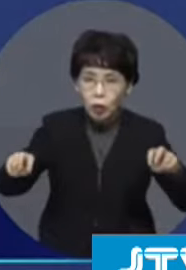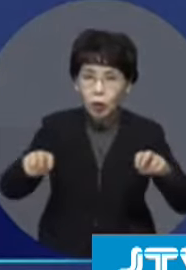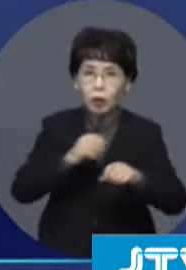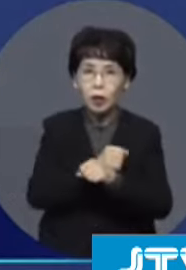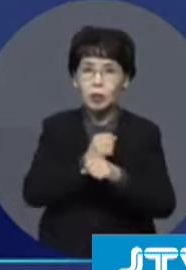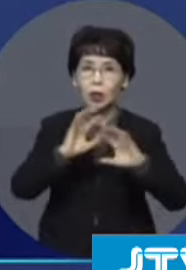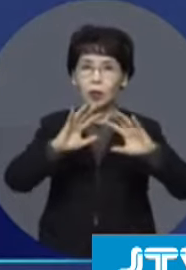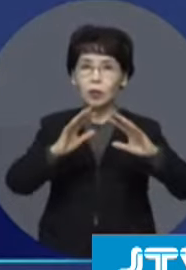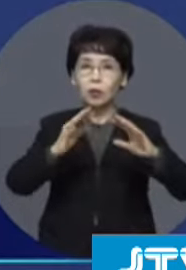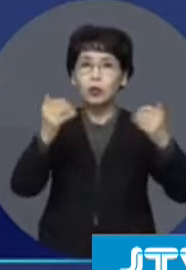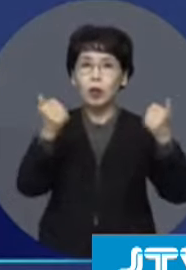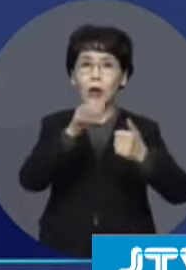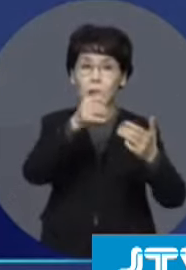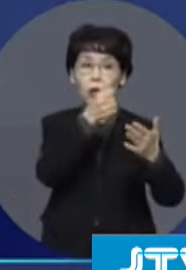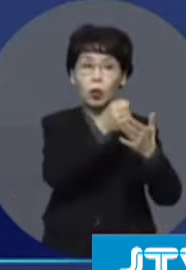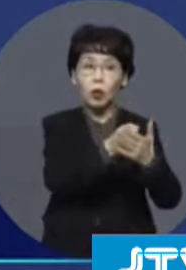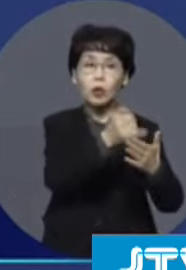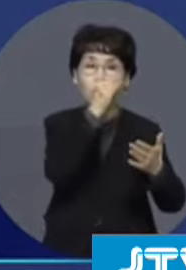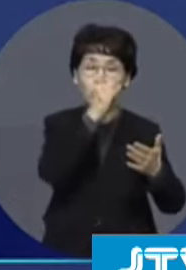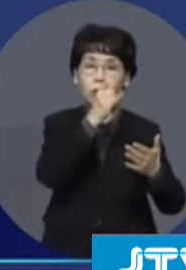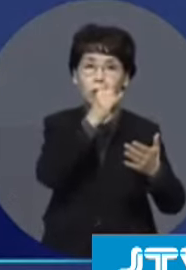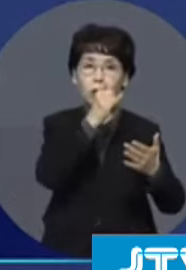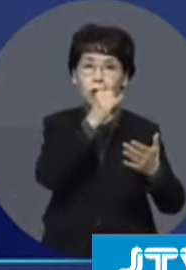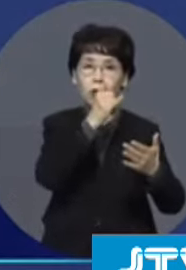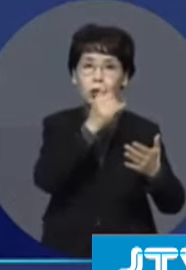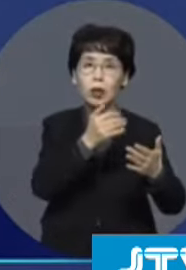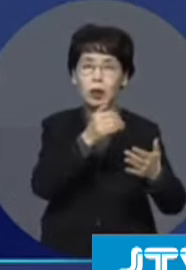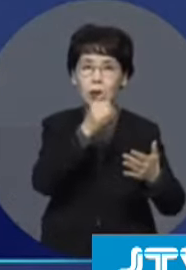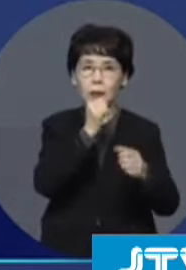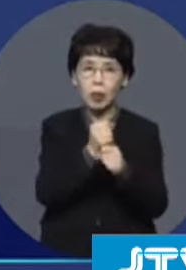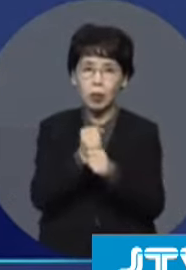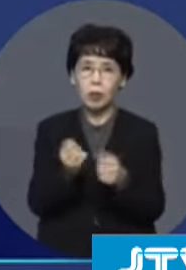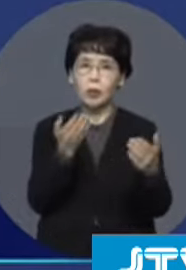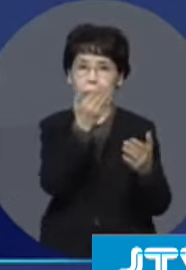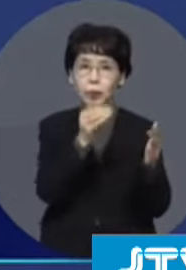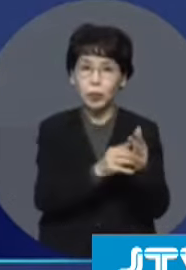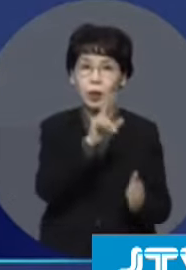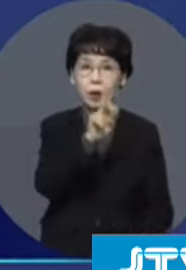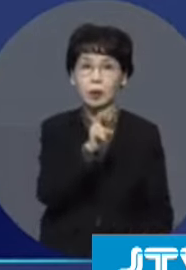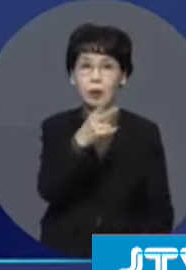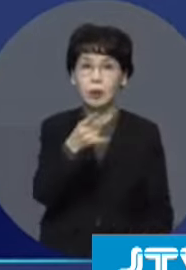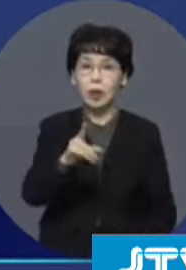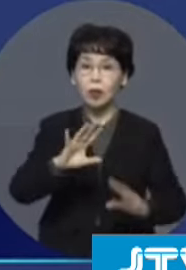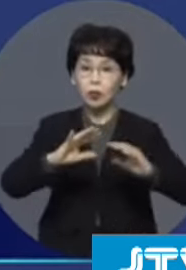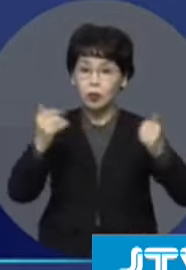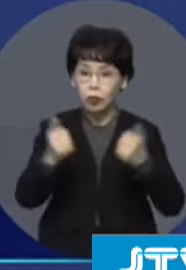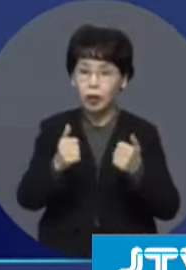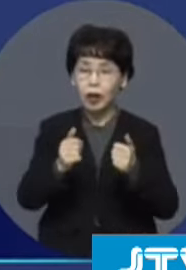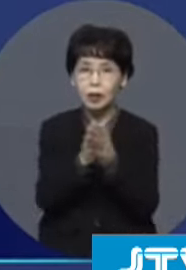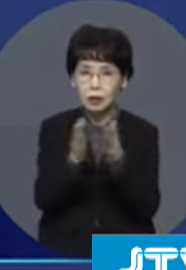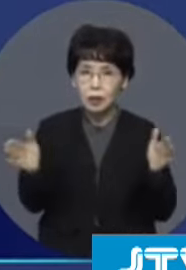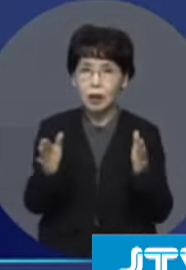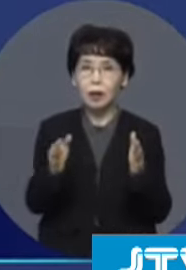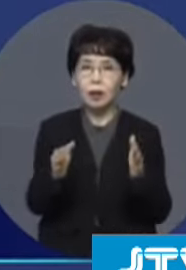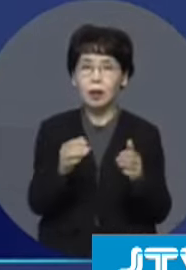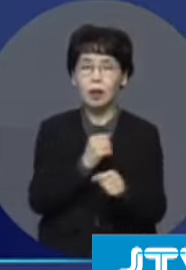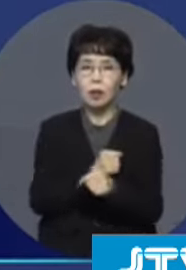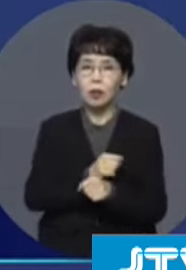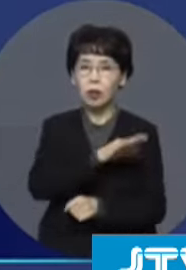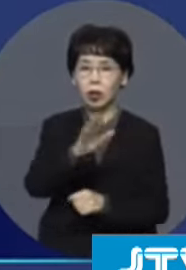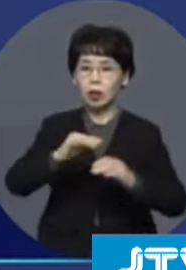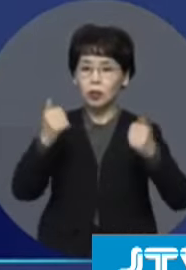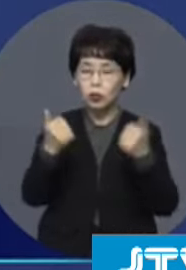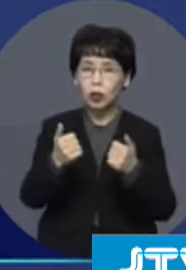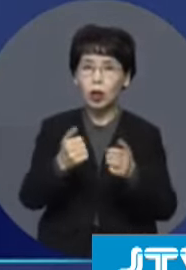단계로 만들어서 보냈고, 이번 22대에 들어와서는 우리가 아예 국회의